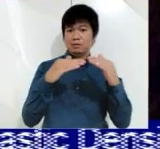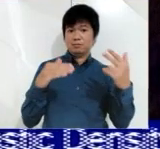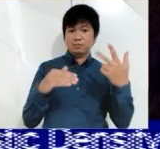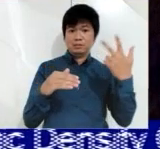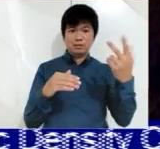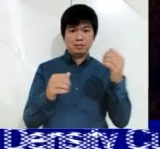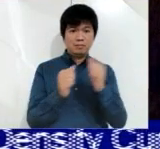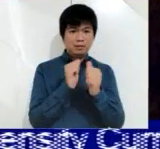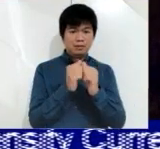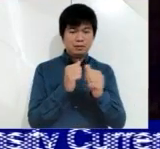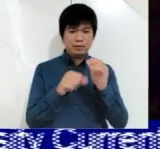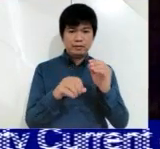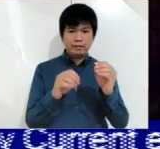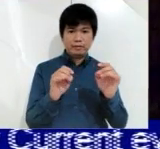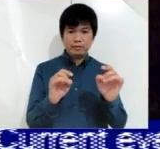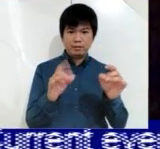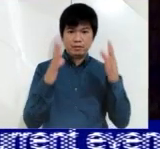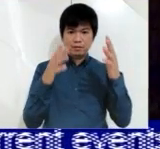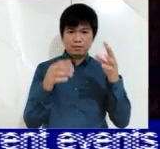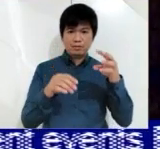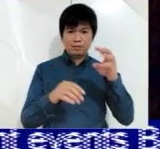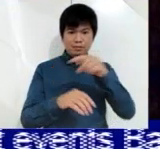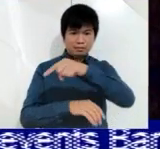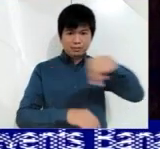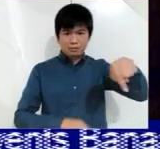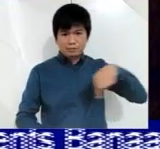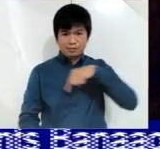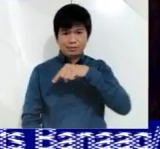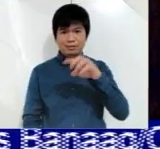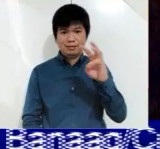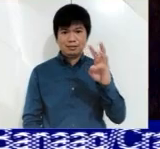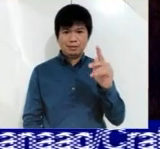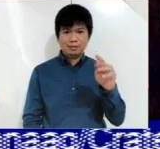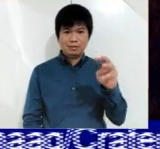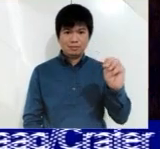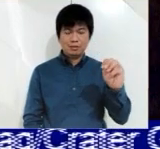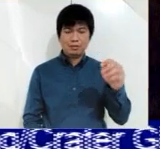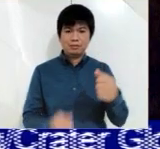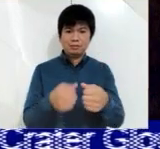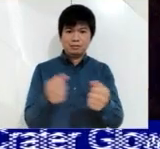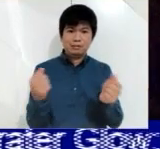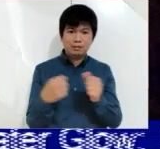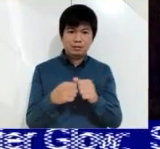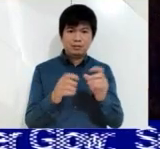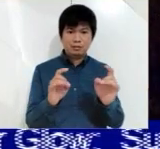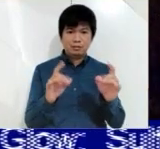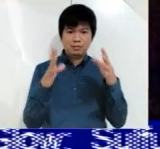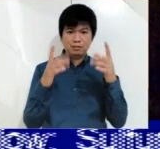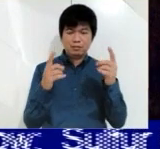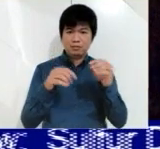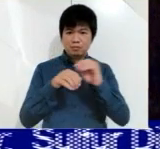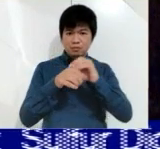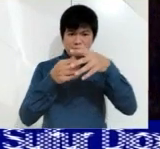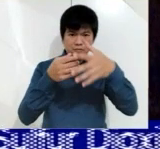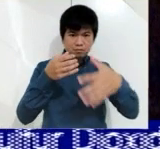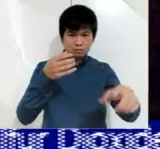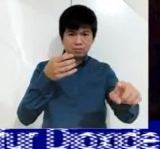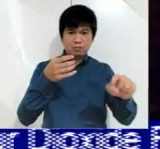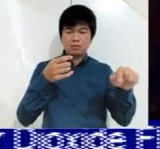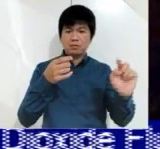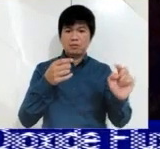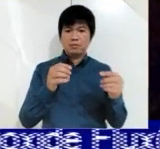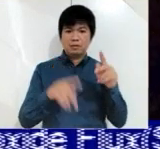delikado sa loob ng 6-kilometer permanent danger zone nito. Bukod sa pagdaloy ng lava, pinag-iingat din ang mga residente sa